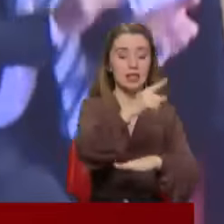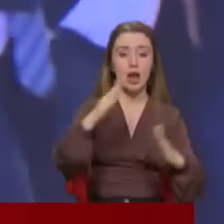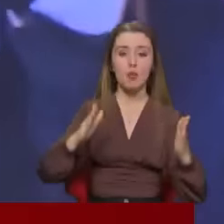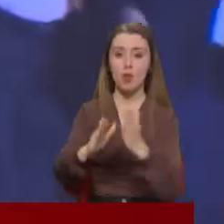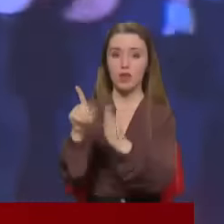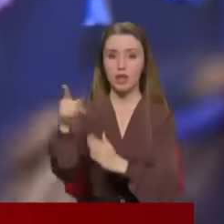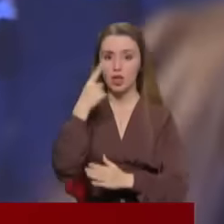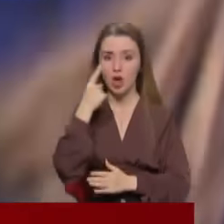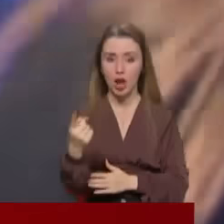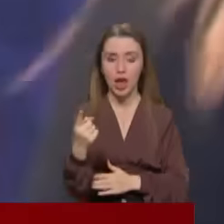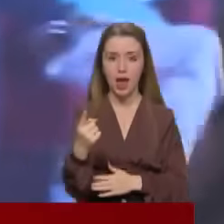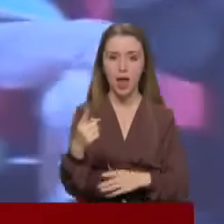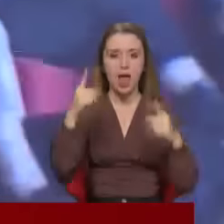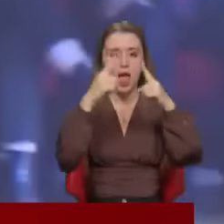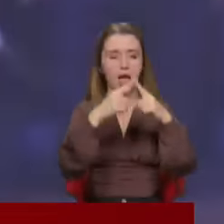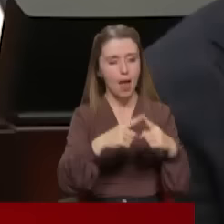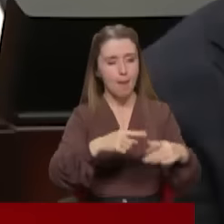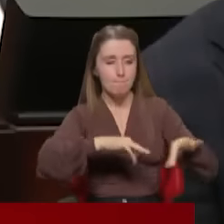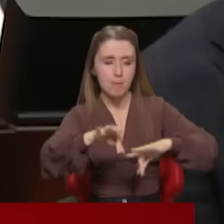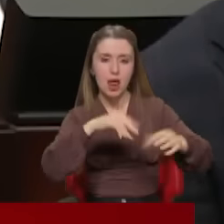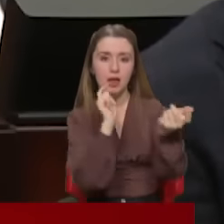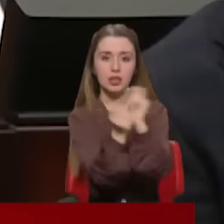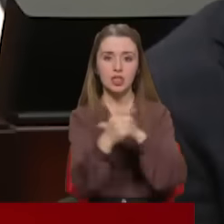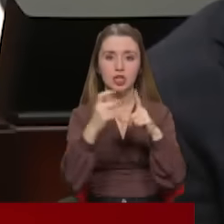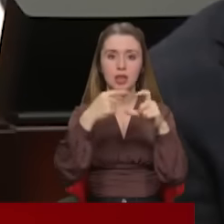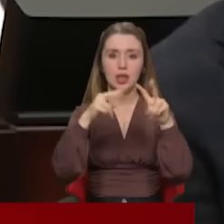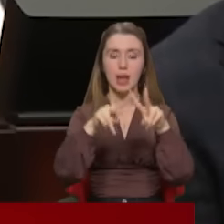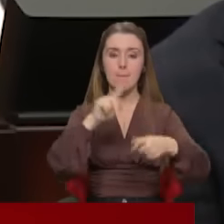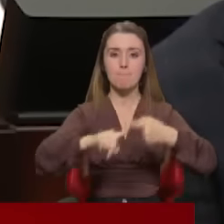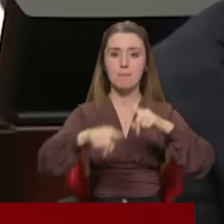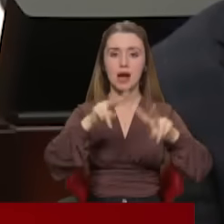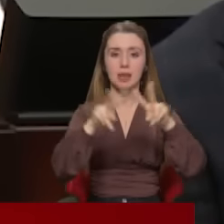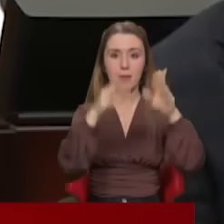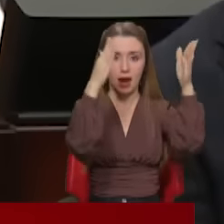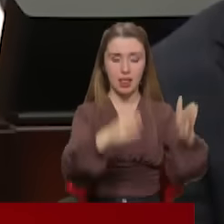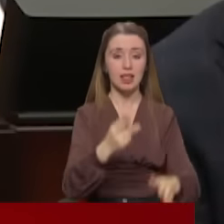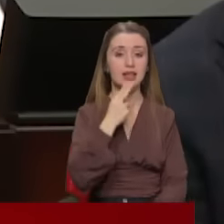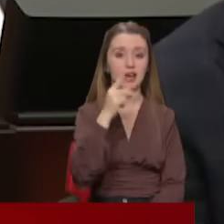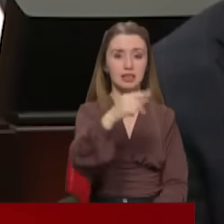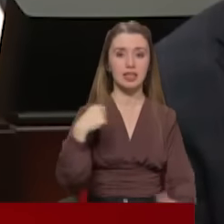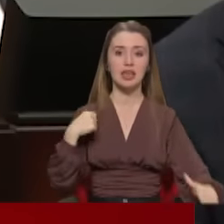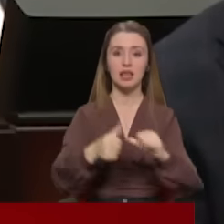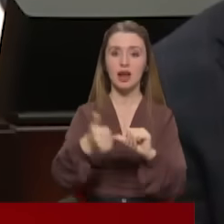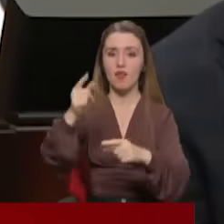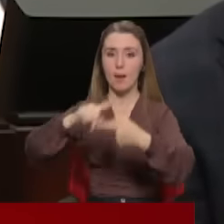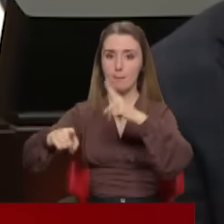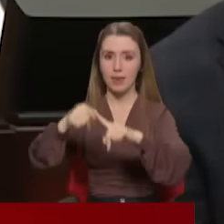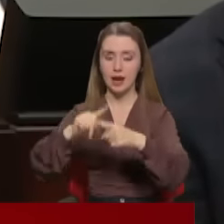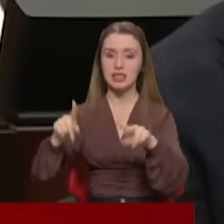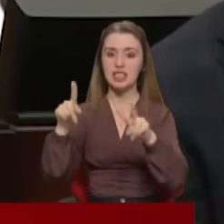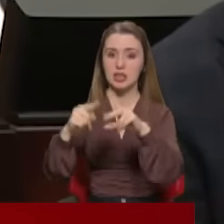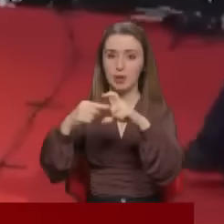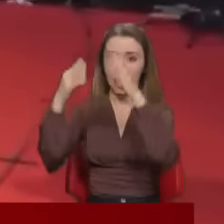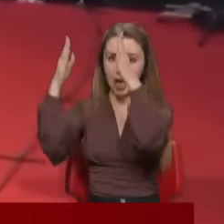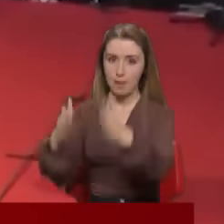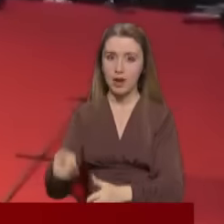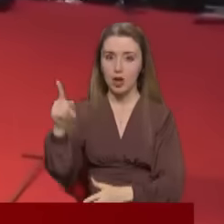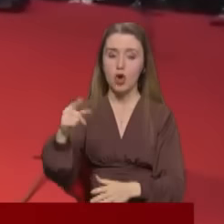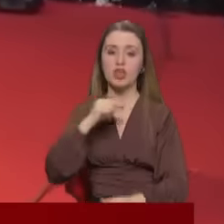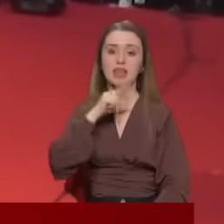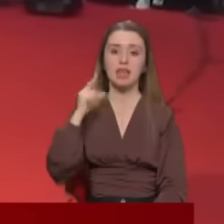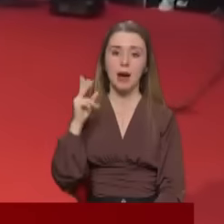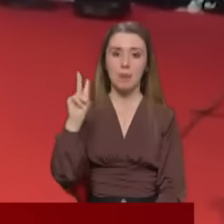muhalefet cephesinde hesapları değiştirdi. DEM Parti'nin Meral Danış Beştaş'ı, Yeniden Refah Partisi'nin Necmettin Erbakan'ın